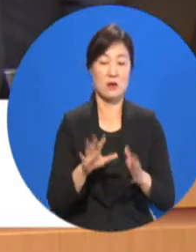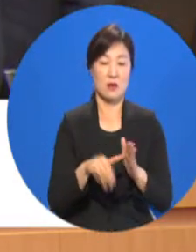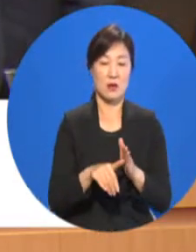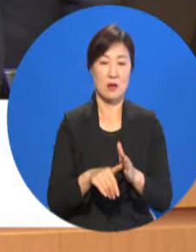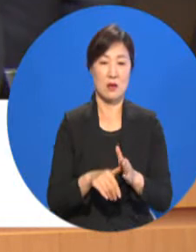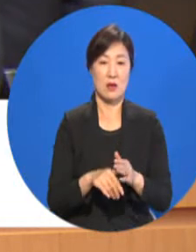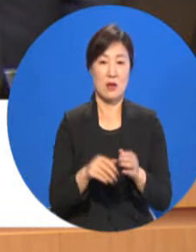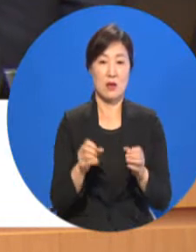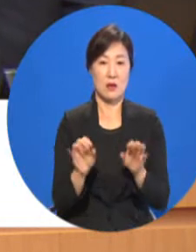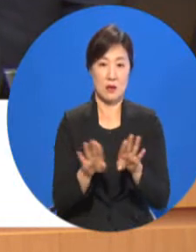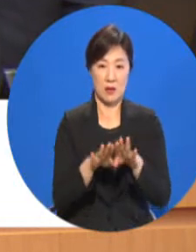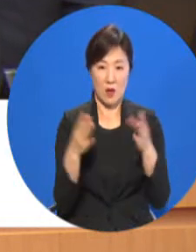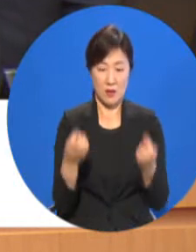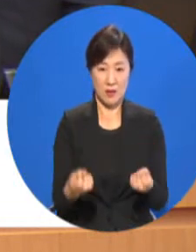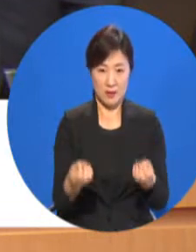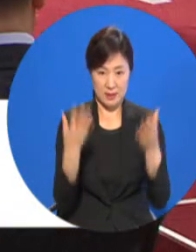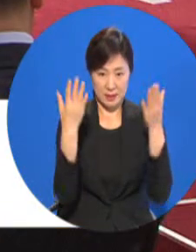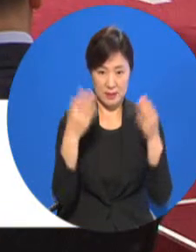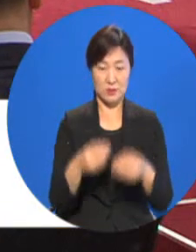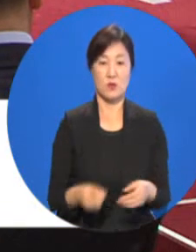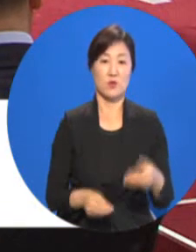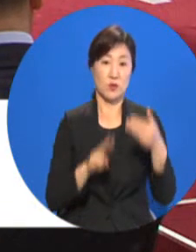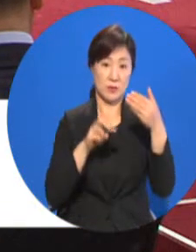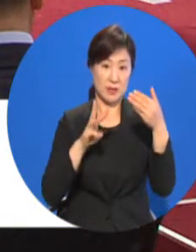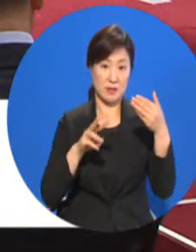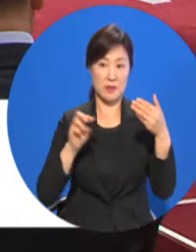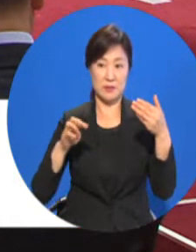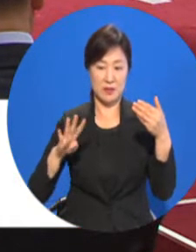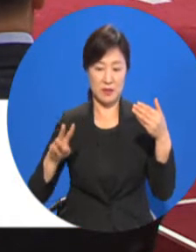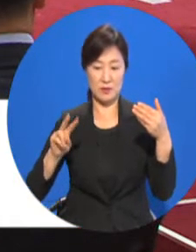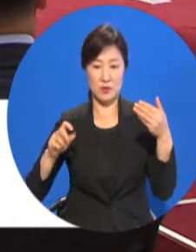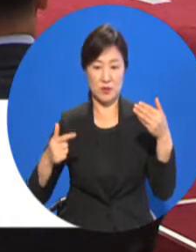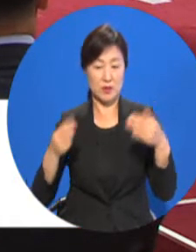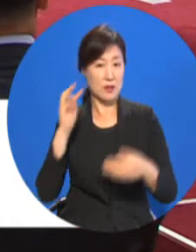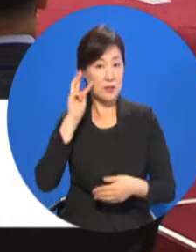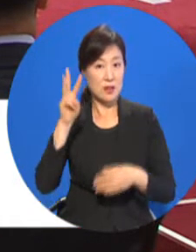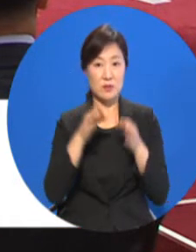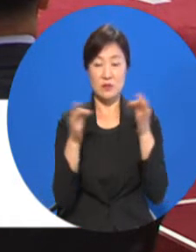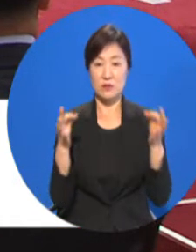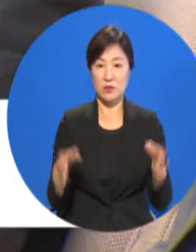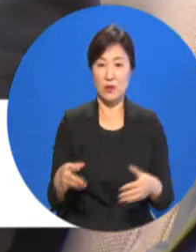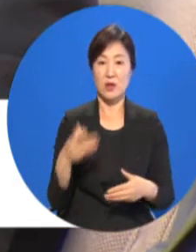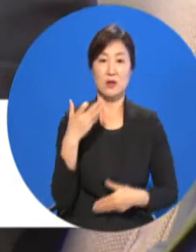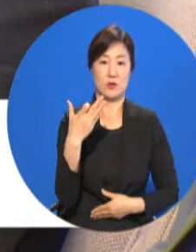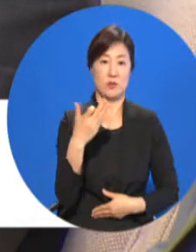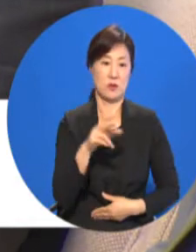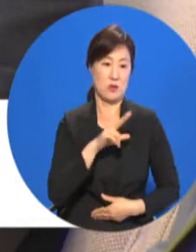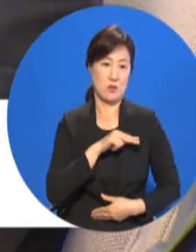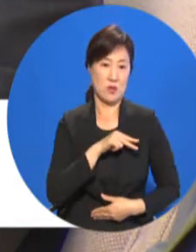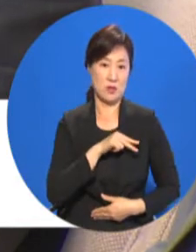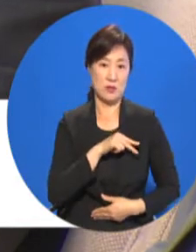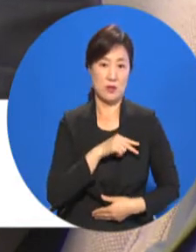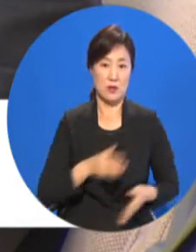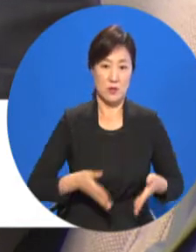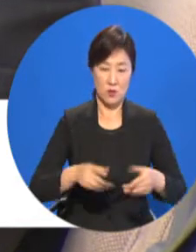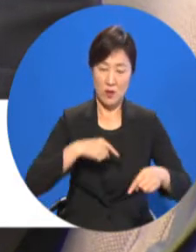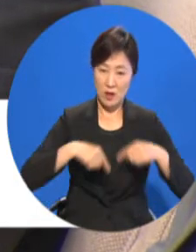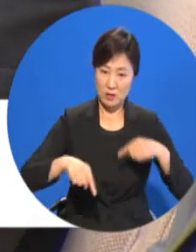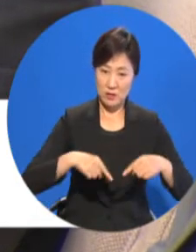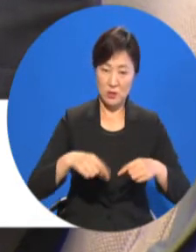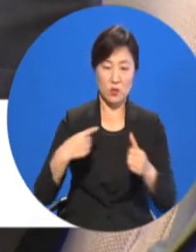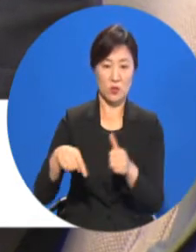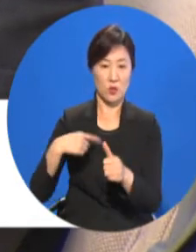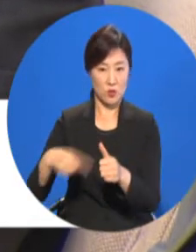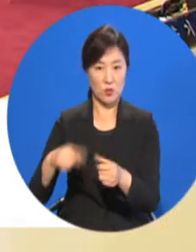개회식을 시작으로 오는 23일과 24일, 26일, 3일 동안 19명의 의원들이 도정과 교육행정